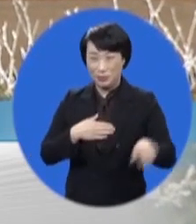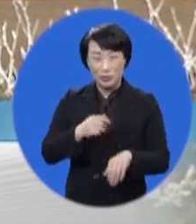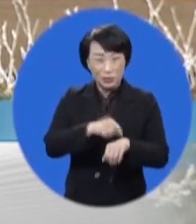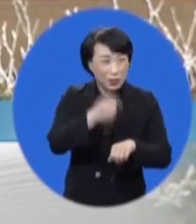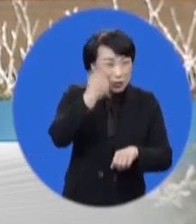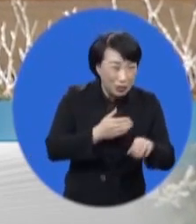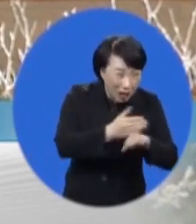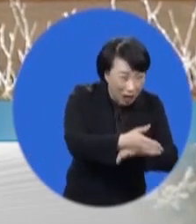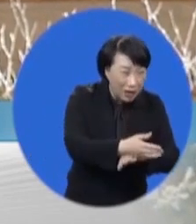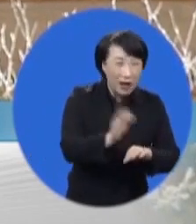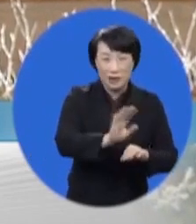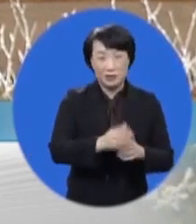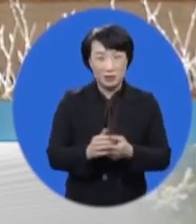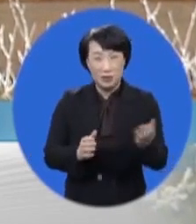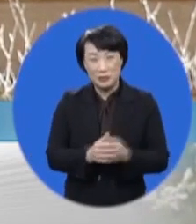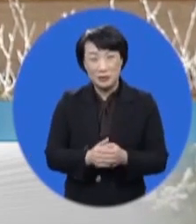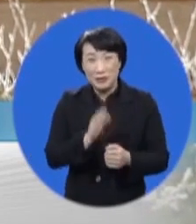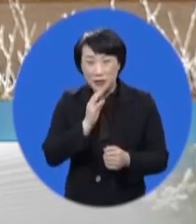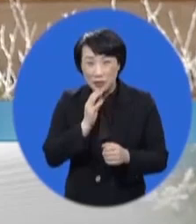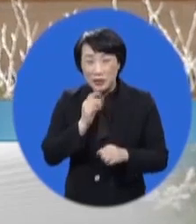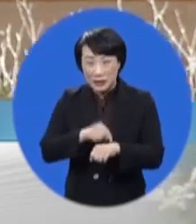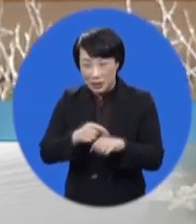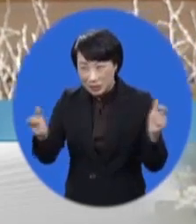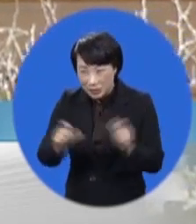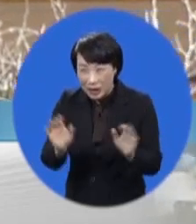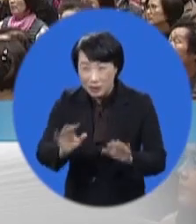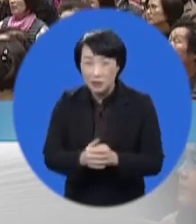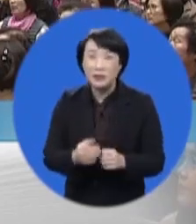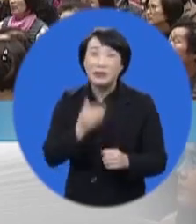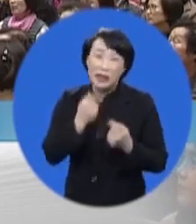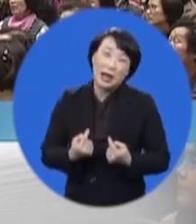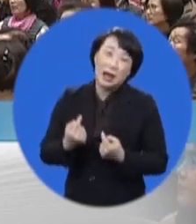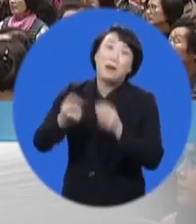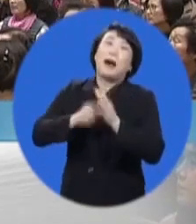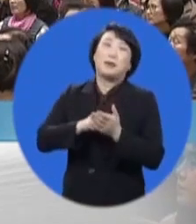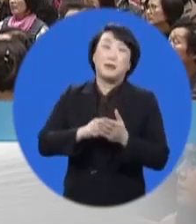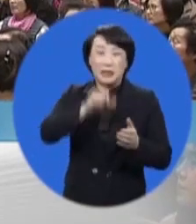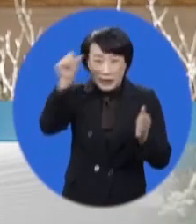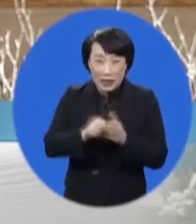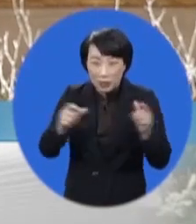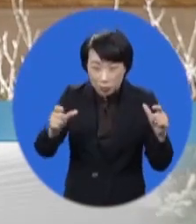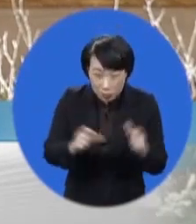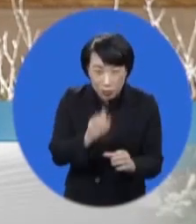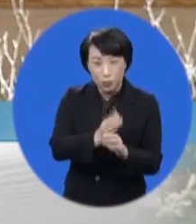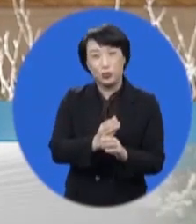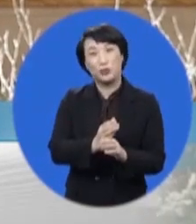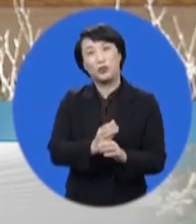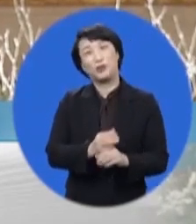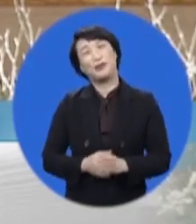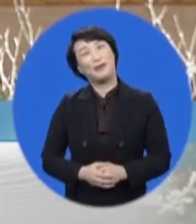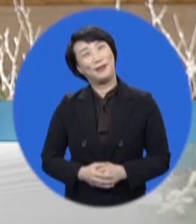않고 그 나이만큼 늙어가고 나이만큼 죽어간다 이 말이요. 죽어간다. 이 세월처럼 인색한 것이 어디